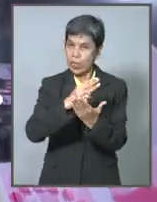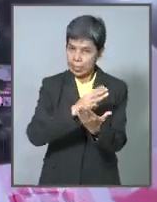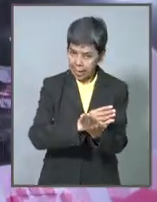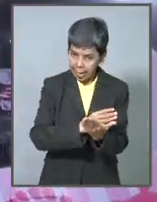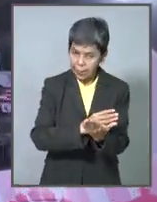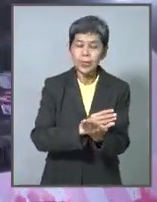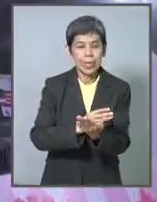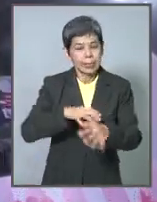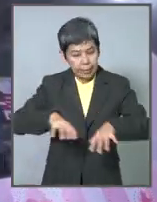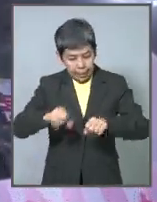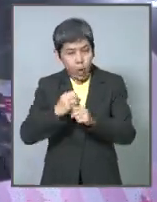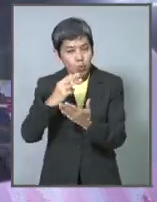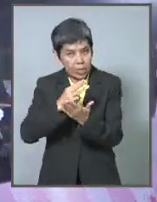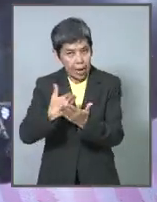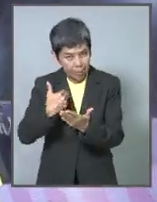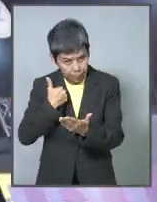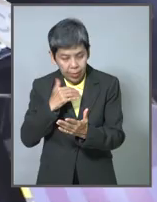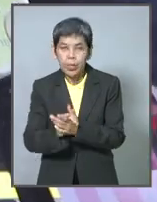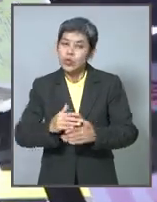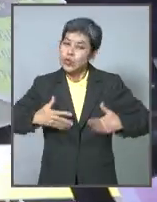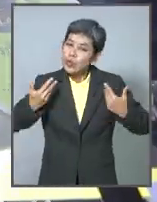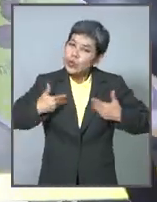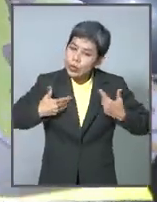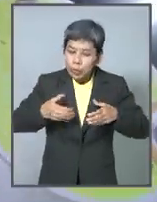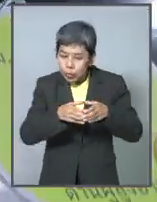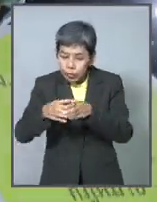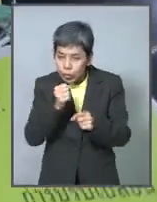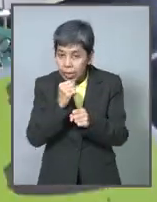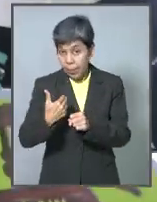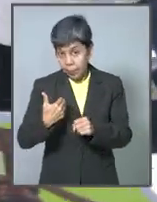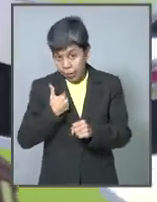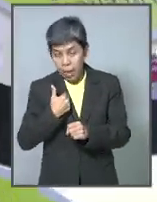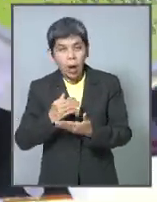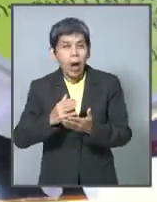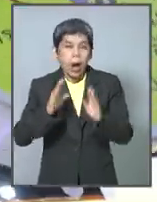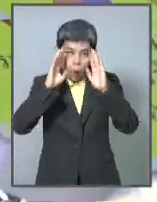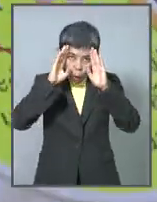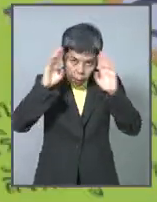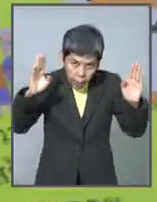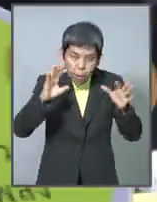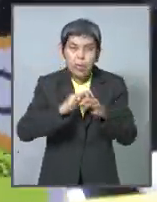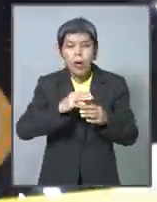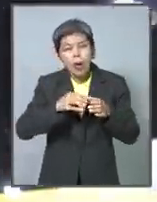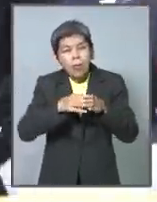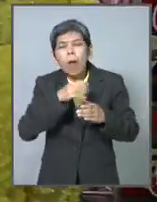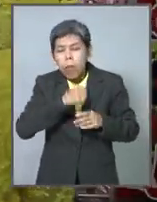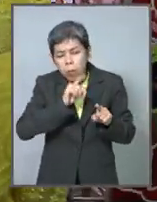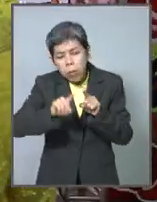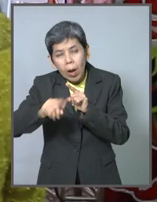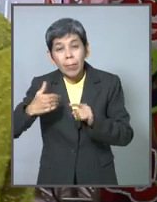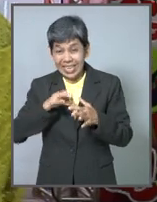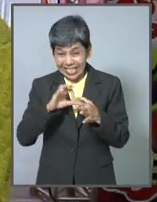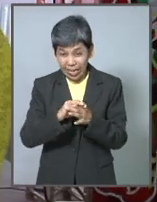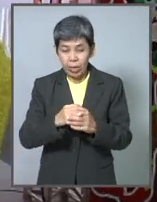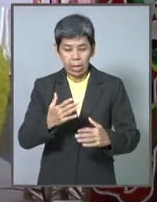ะมีจัดเวทีวิชาการมีเรื่องของสันทนาการมีกิจกรรมเรื่องความรู้นะคะเกี่ยวกับเรื่องของผู้สูงอายุทุกเรื่องโดยเฉพาะเรื่องของ